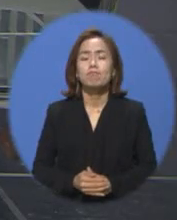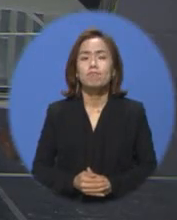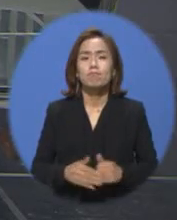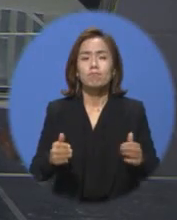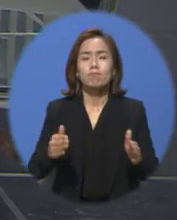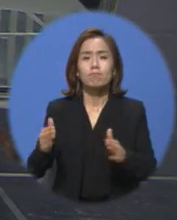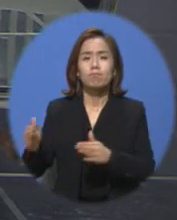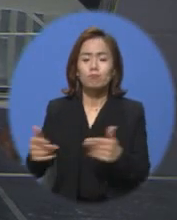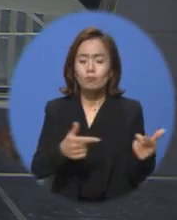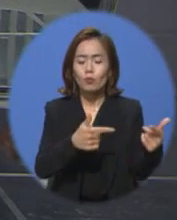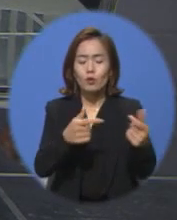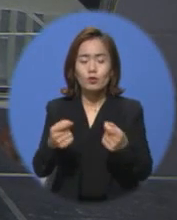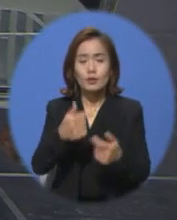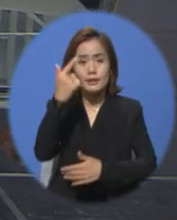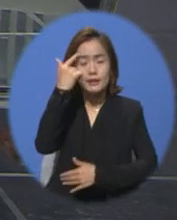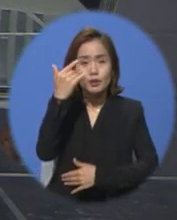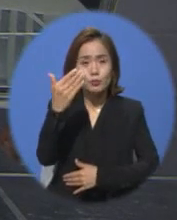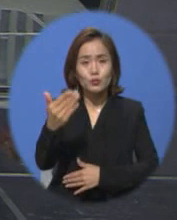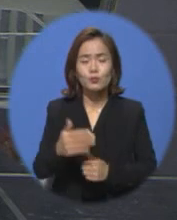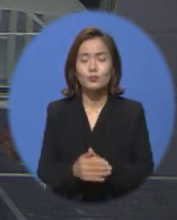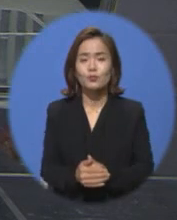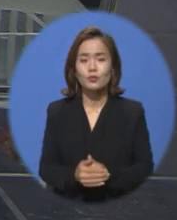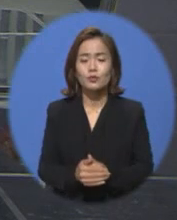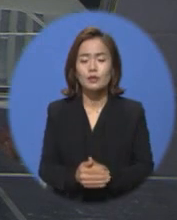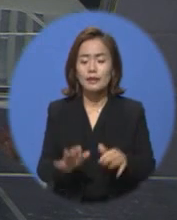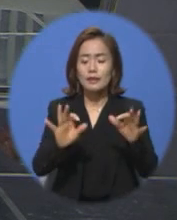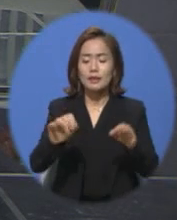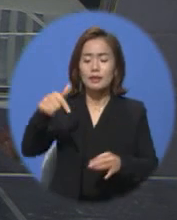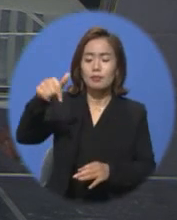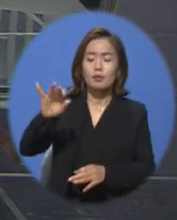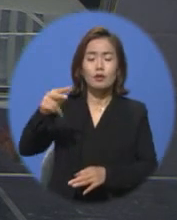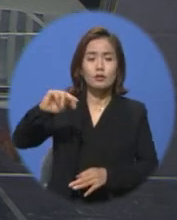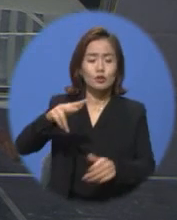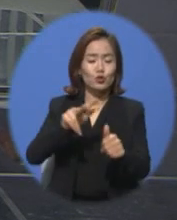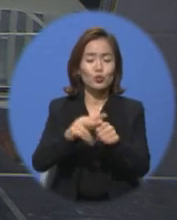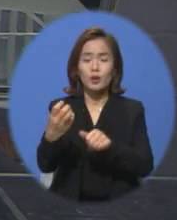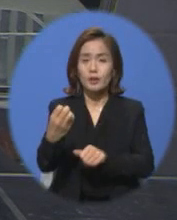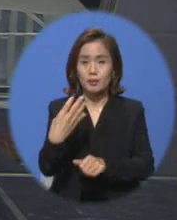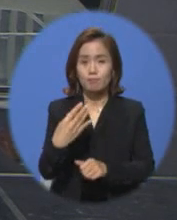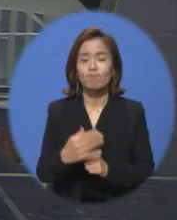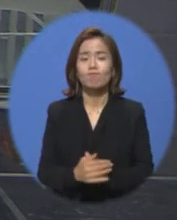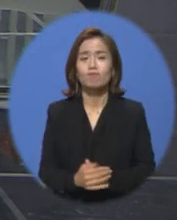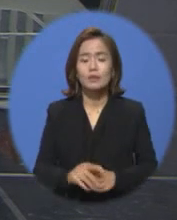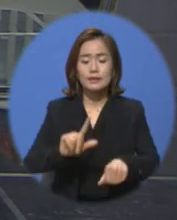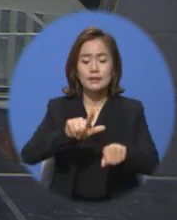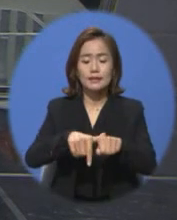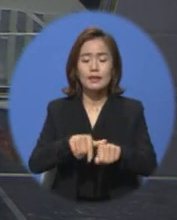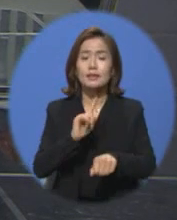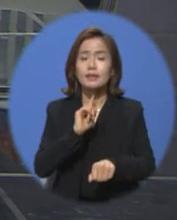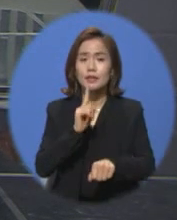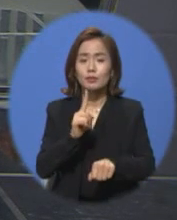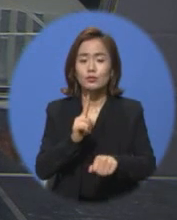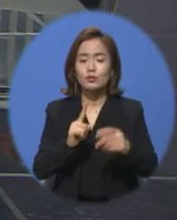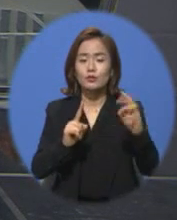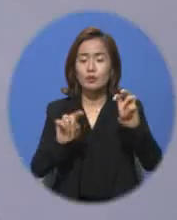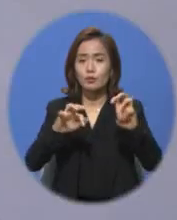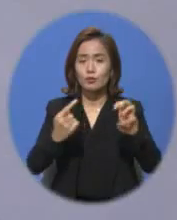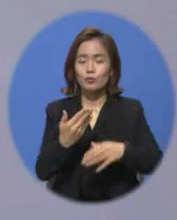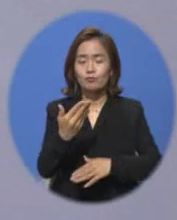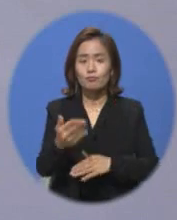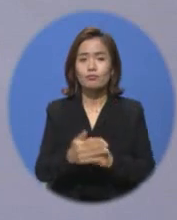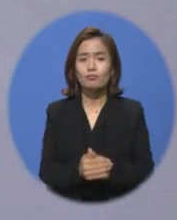예.같은 질문에대해 김경진후보의의견을들어보겠습니다.여러분에게는1 분30초의시간이있습니다.